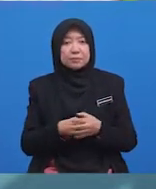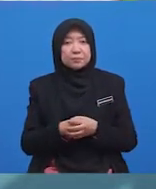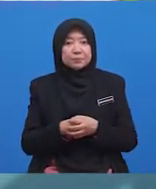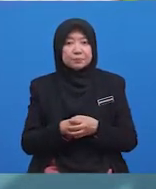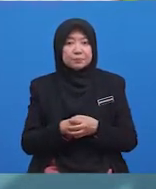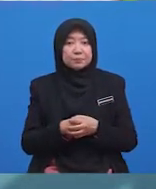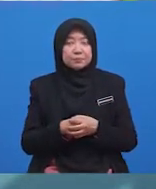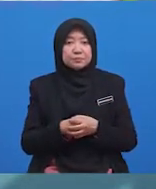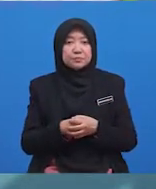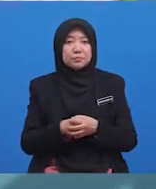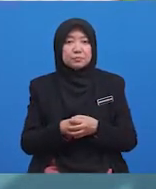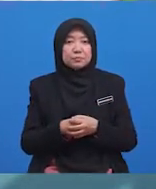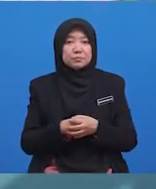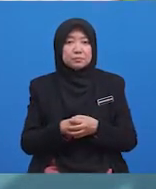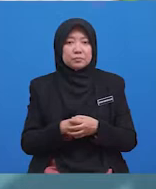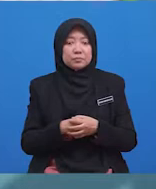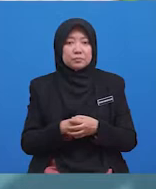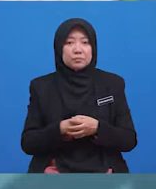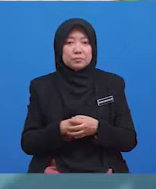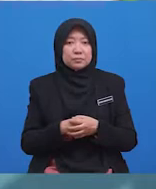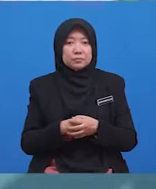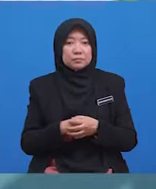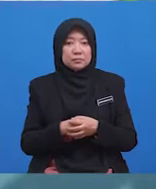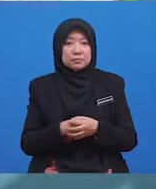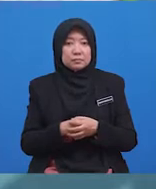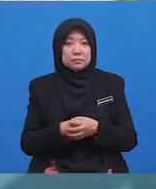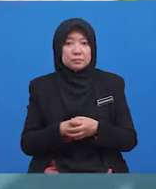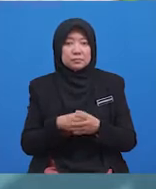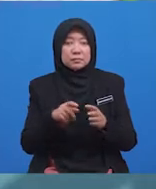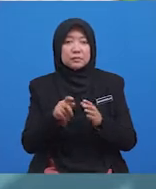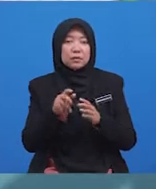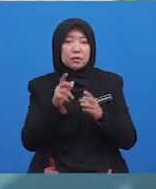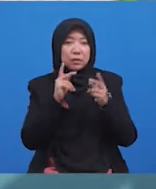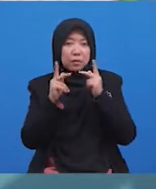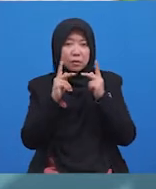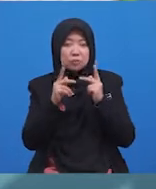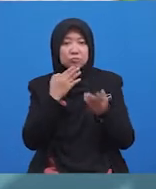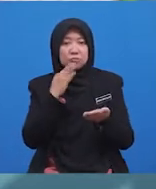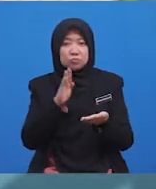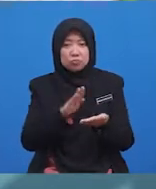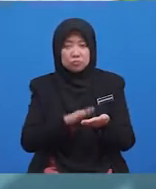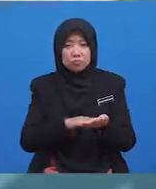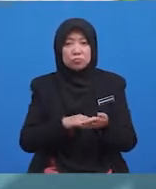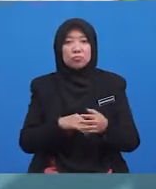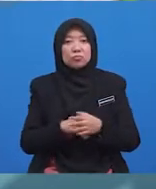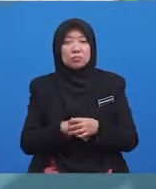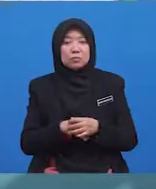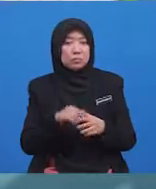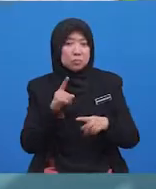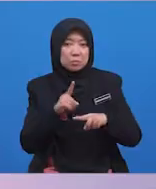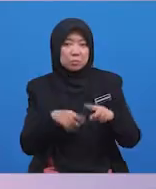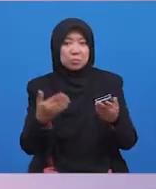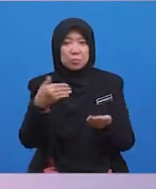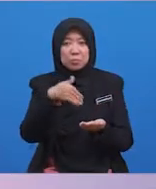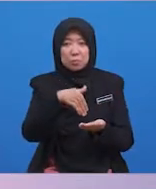Melayu, terlajak perahu boleh diundur, terlajak kata buruk padanya.